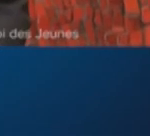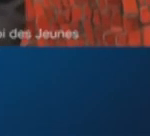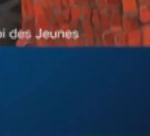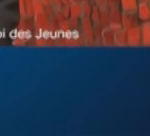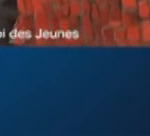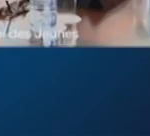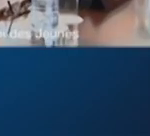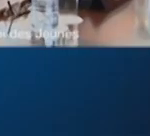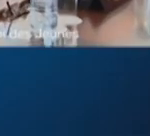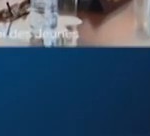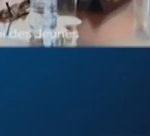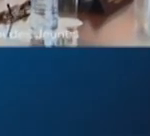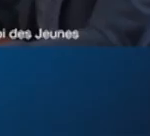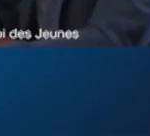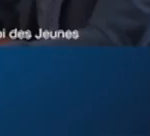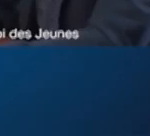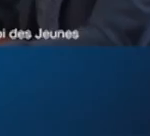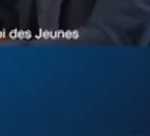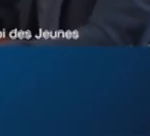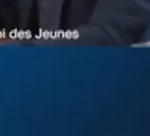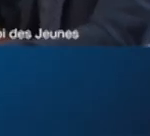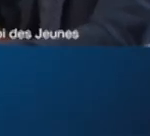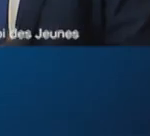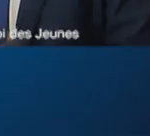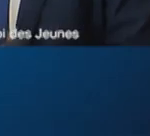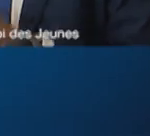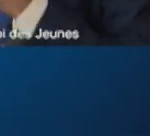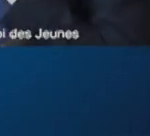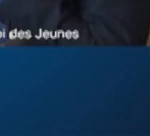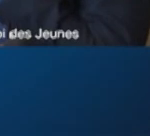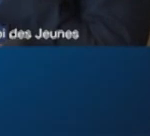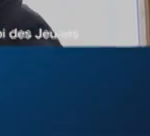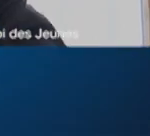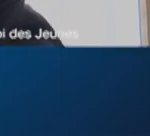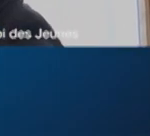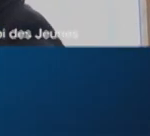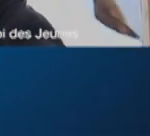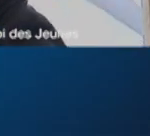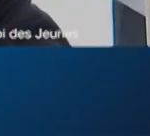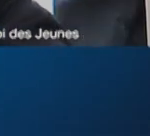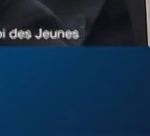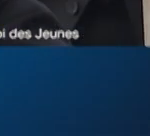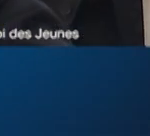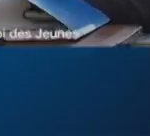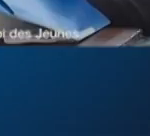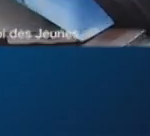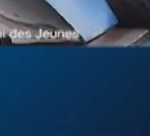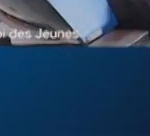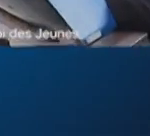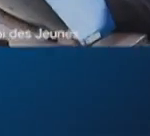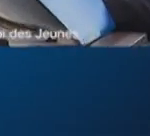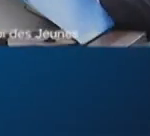Emploi jeune, bientôt la création d'une structure unique. Le Conseil présidentiel prend les choses en main. Le point de cette